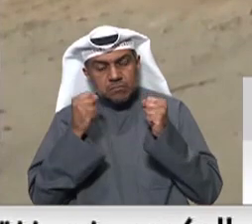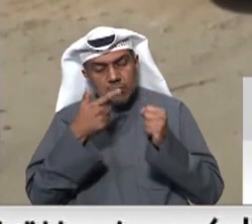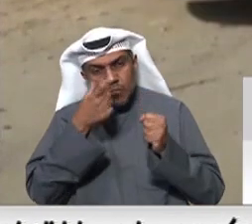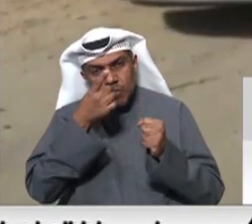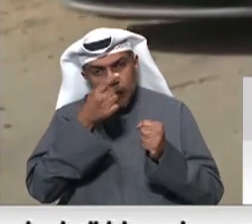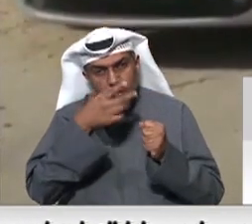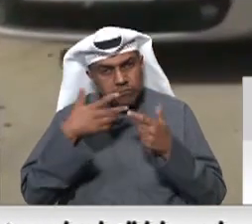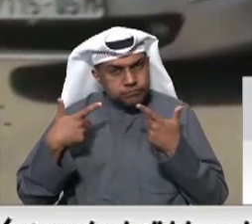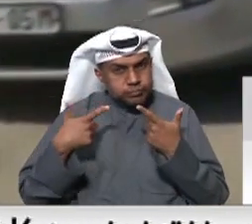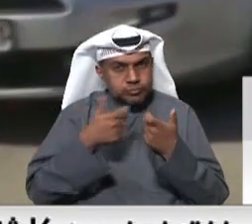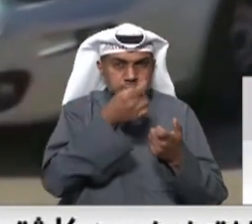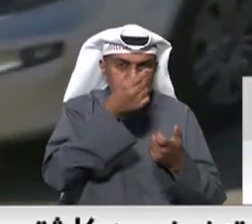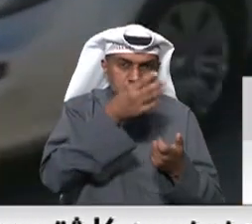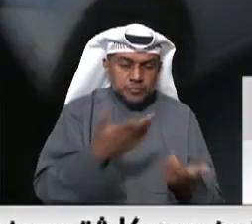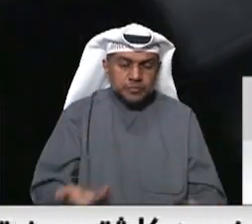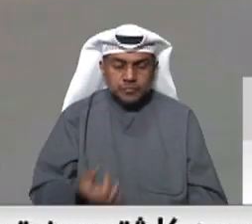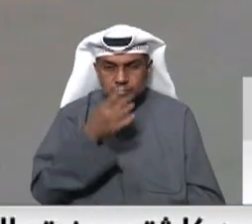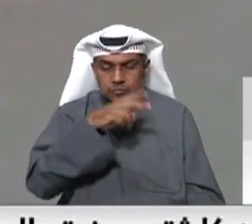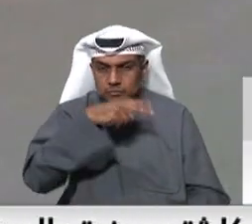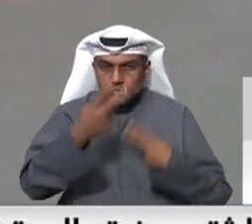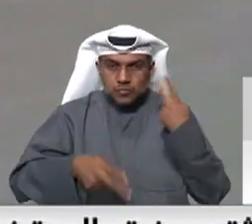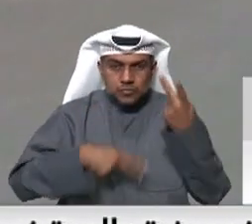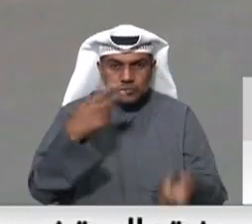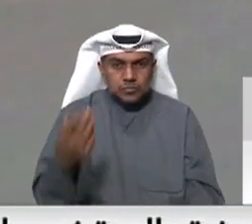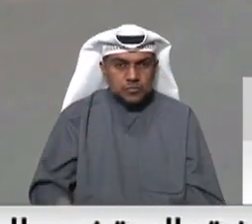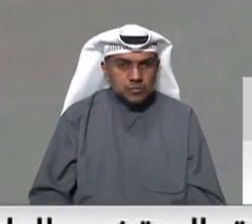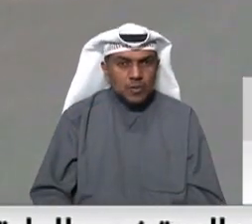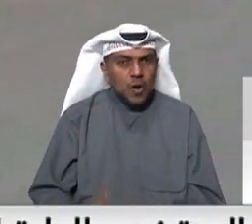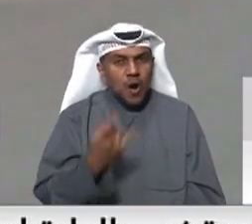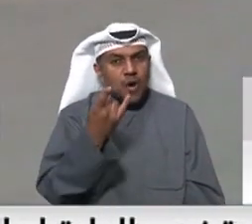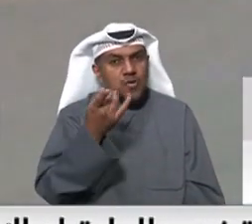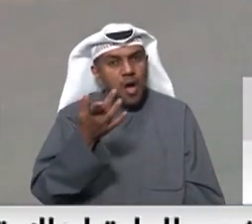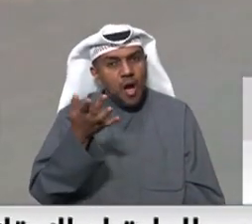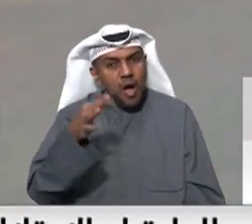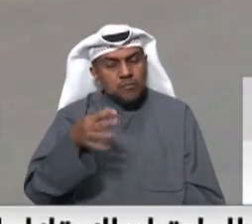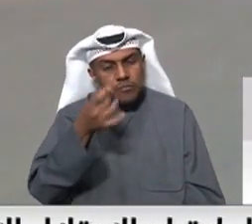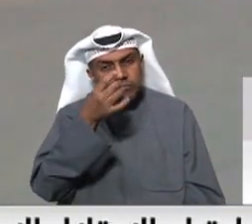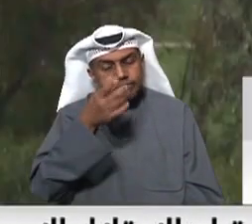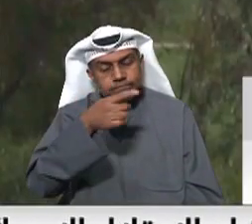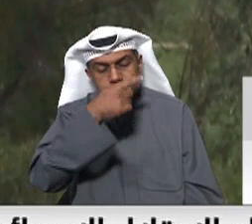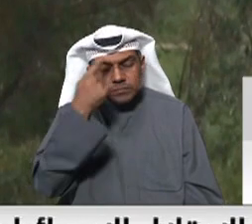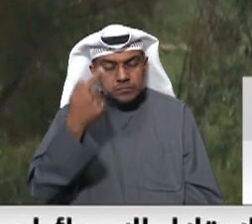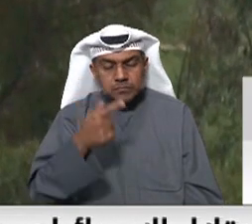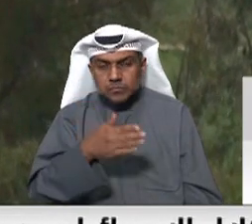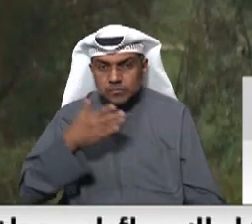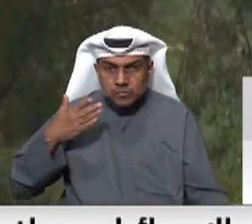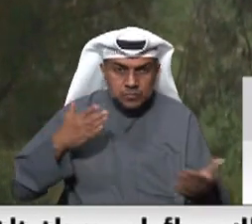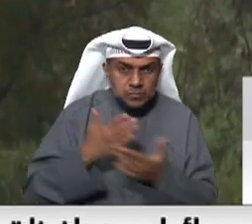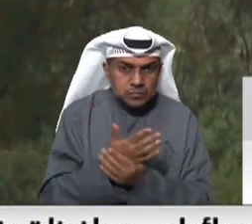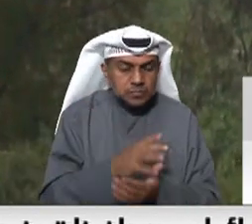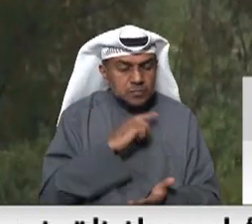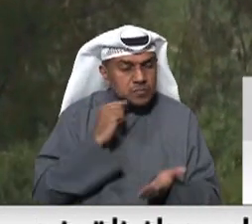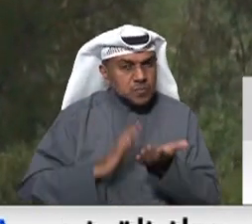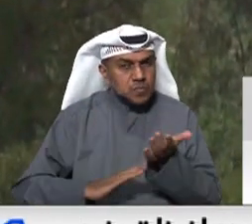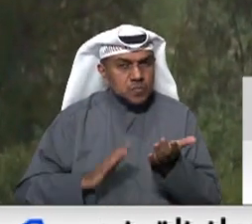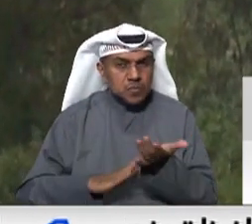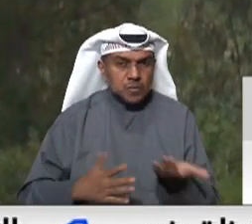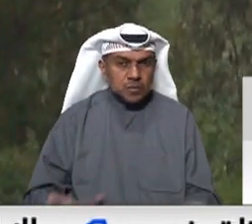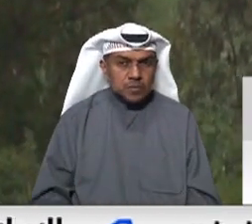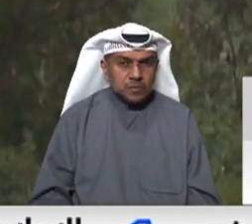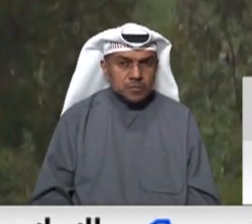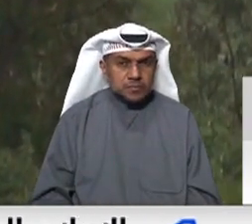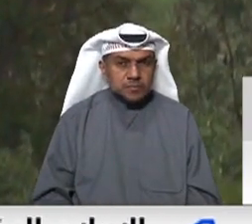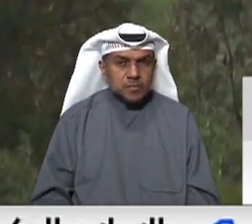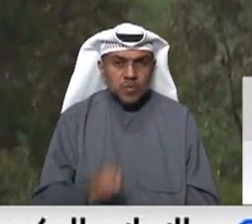عالميه قد تخلف عشرات الالاف من الشهداء والجرحى في حال تم اجتياح الاحتلال الاسرائيلي لمحافظه رفح